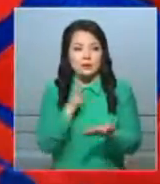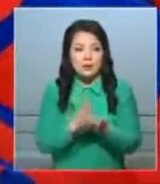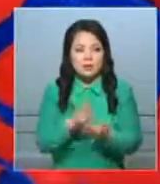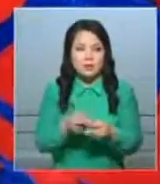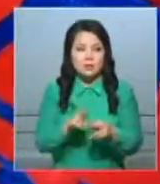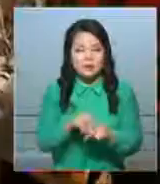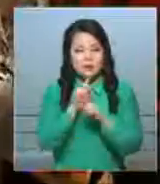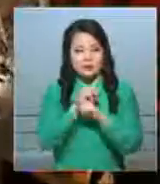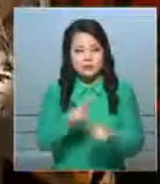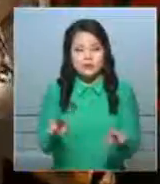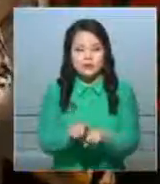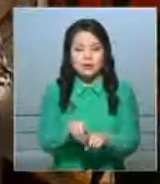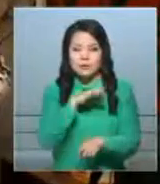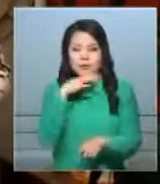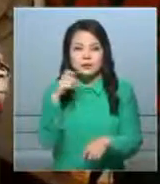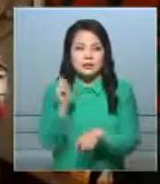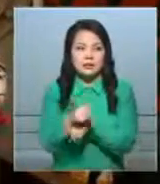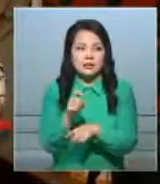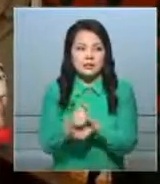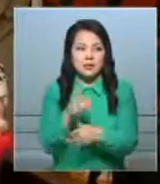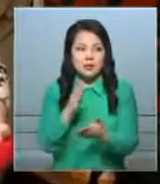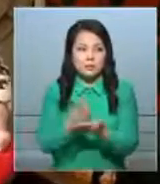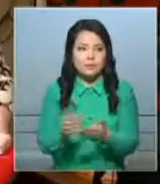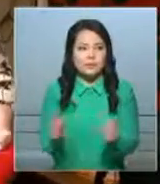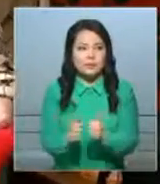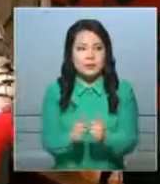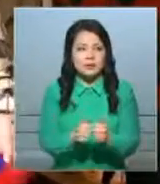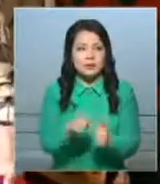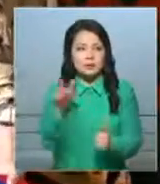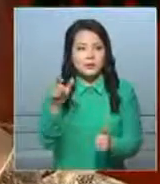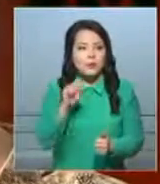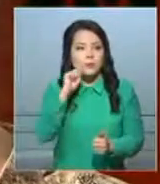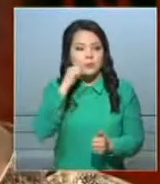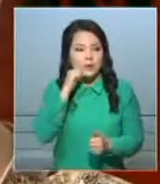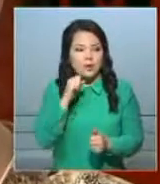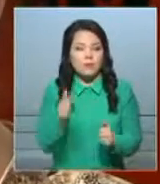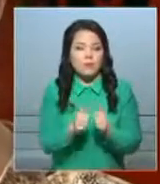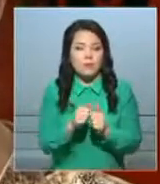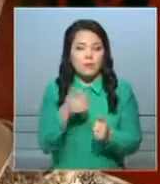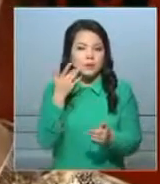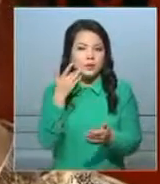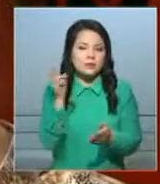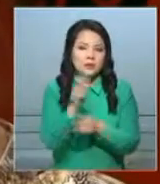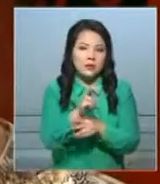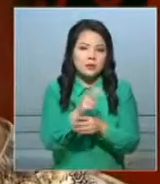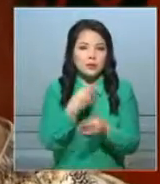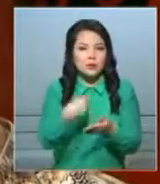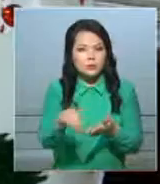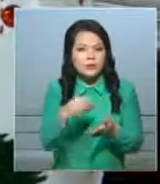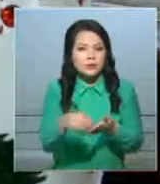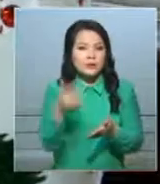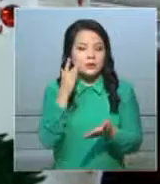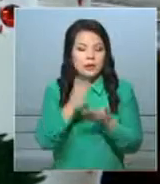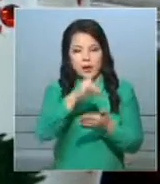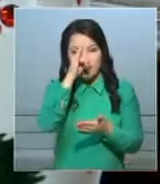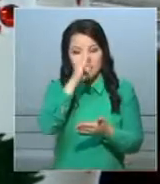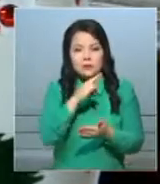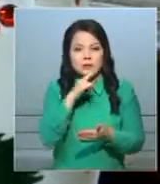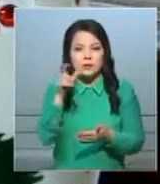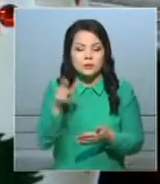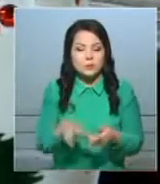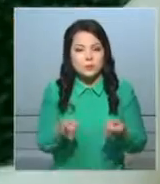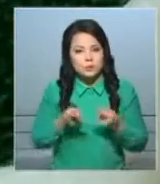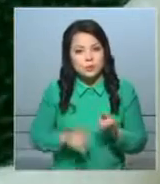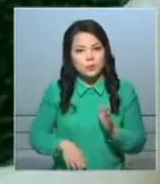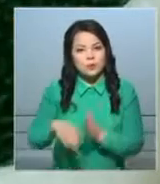де қазір көптеп тапсырыс бере бастаған. Көршісі Валентина әже де тұрақты тұтынушыларының бірі. Қазақстанда туып өскен кейуана